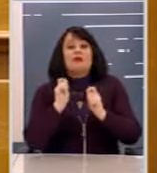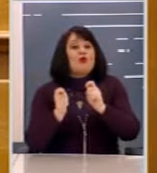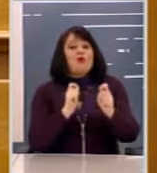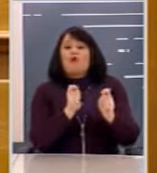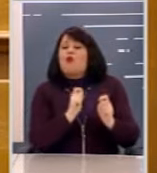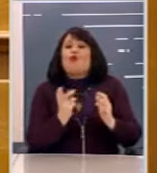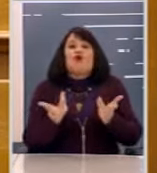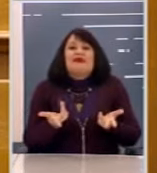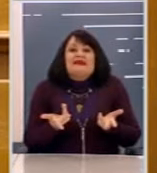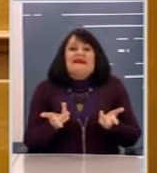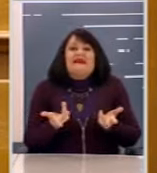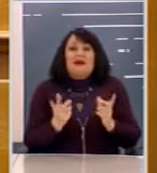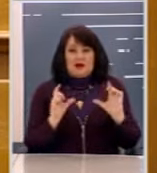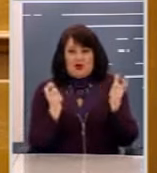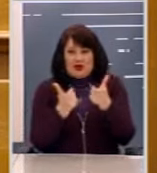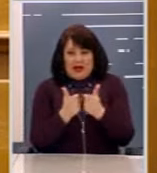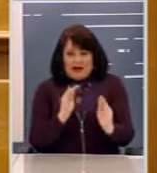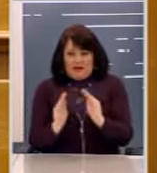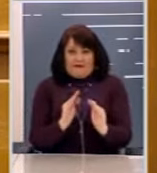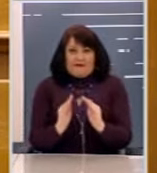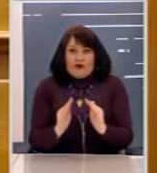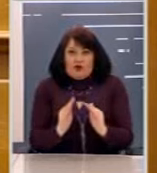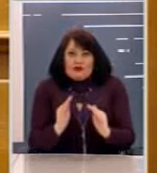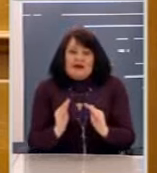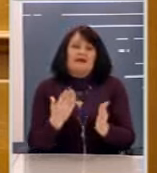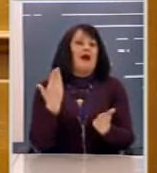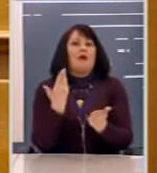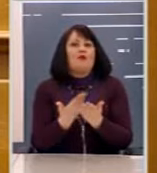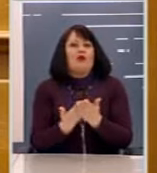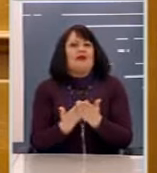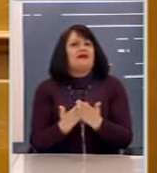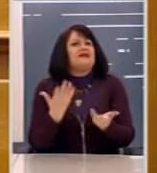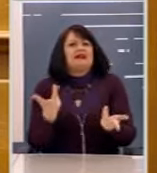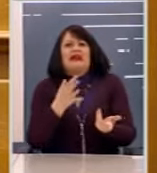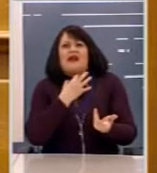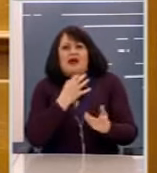την οικογενειακή φροντίδα, την τεκμηριωμένη ιατρική,